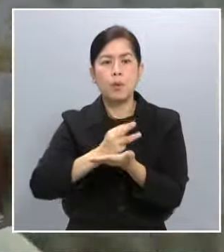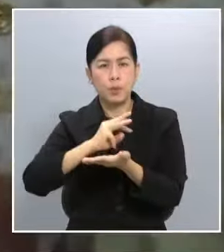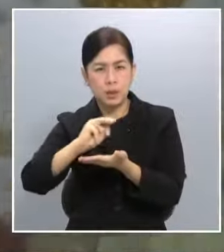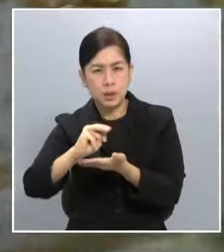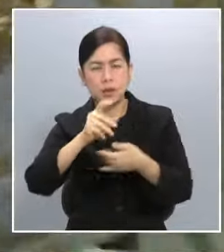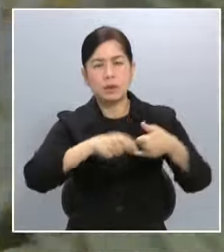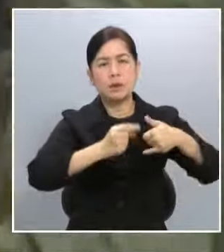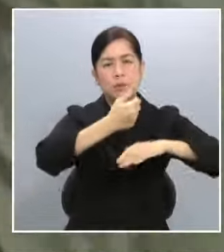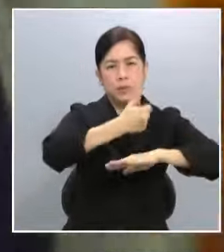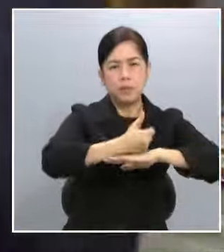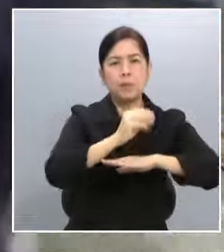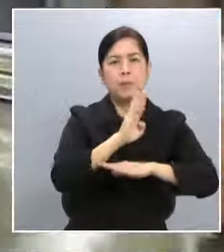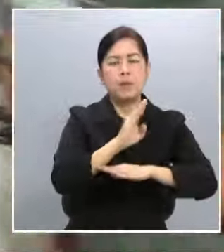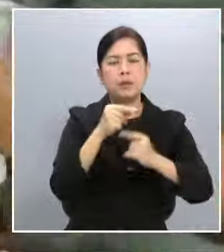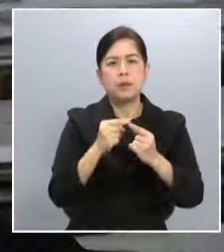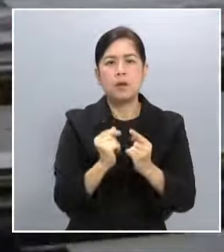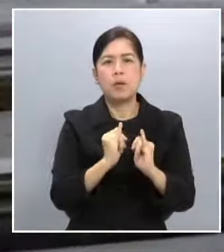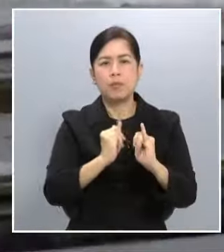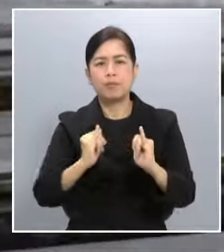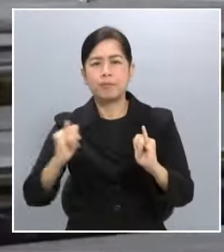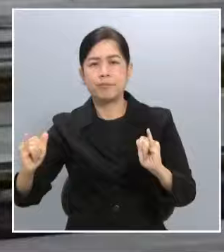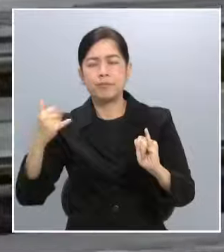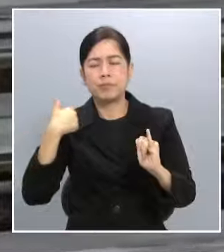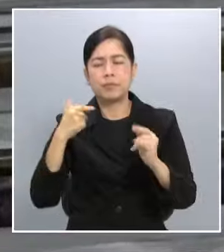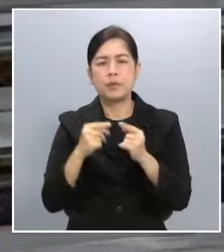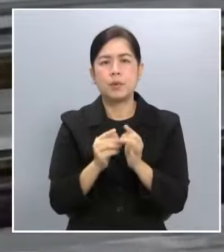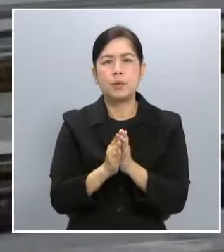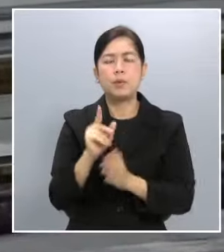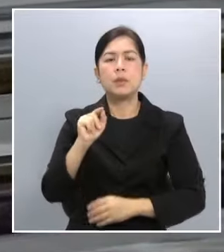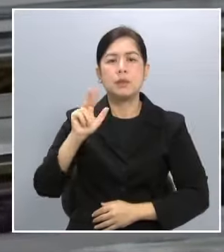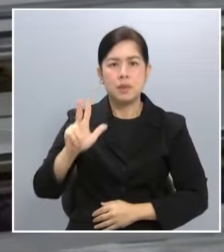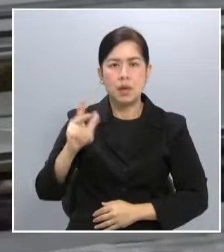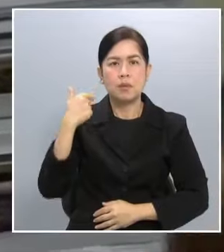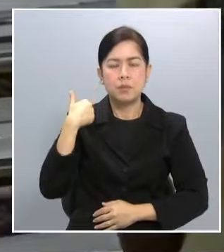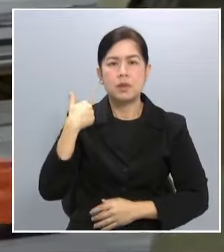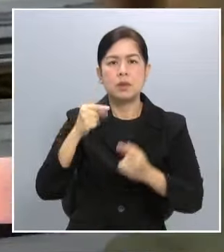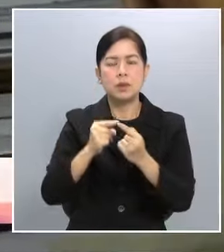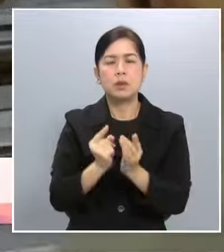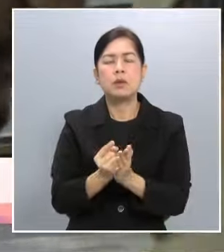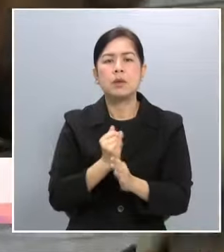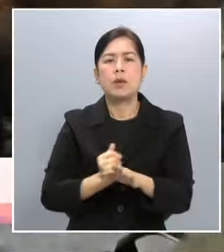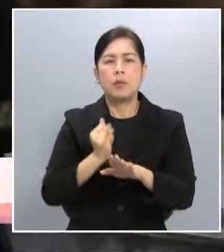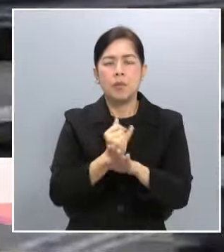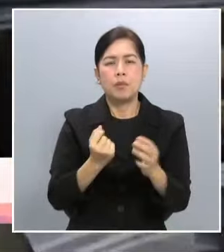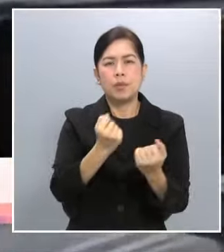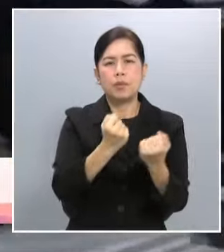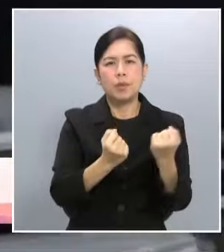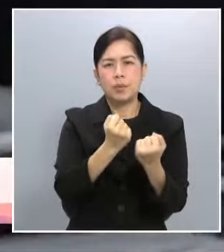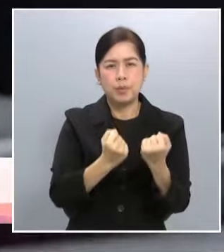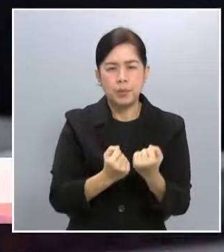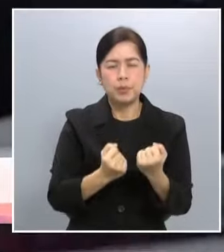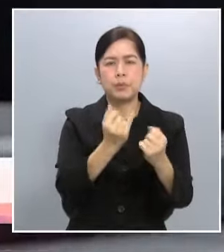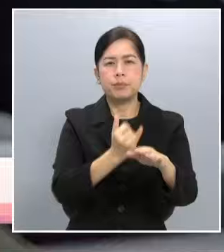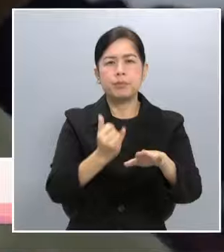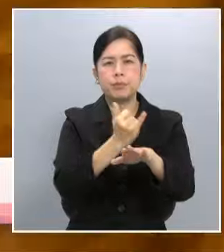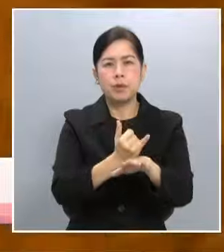ธิ์ก็ช่วยกันพาร่าง23ร่างจากสถาบันนิติเวศกลับไปตั้งบำเพ็ญกุศลที่โรงเรียนวัดเขาพระยาสังฆาร